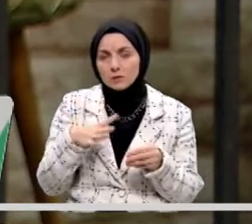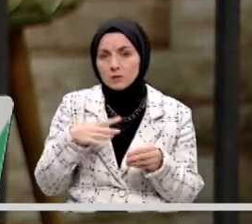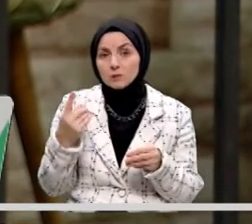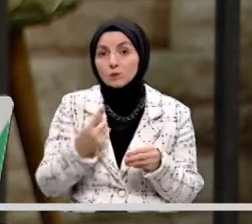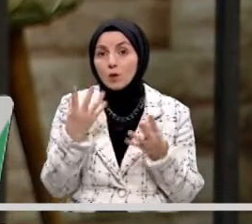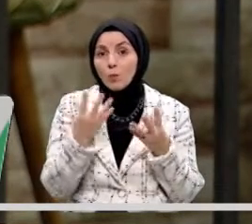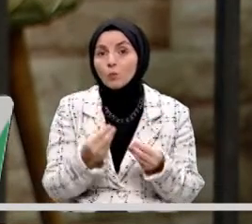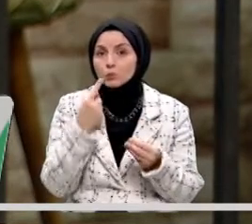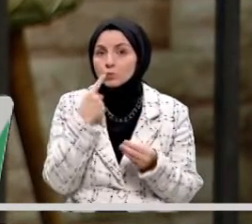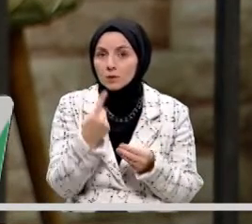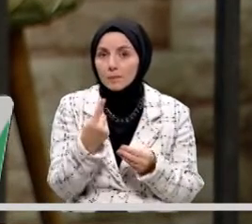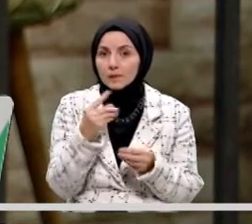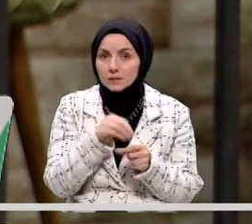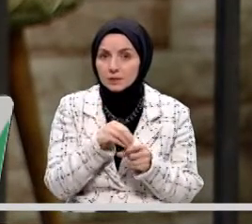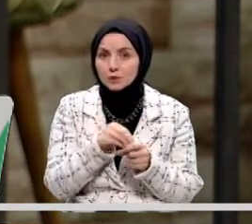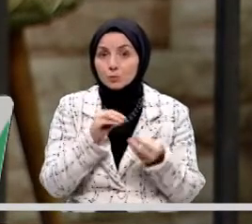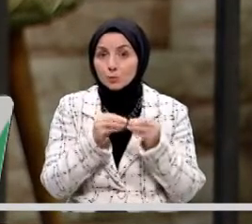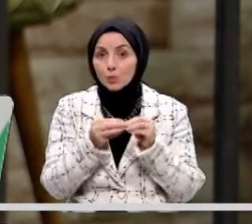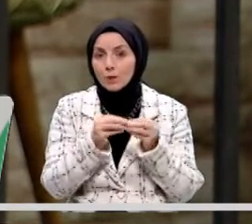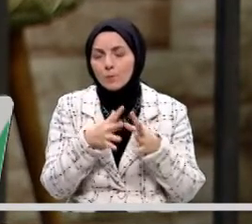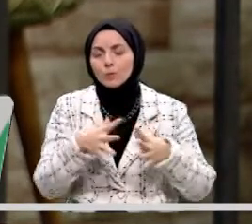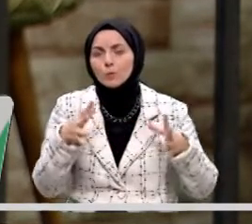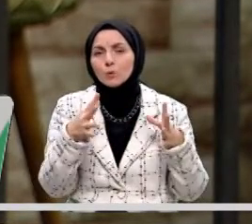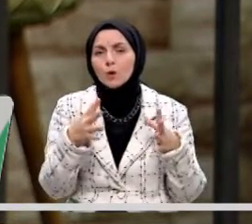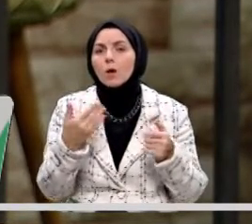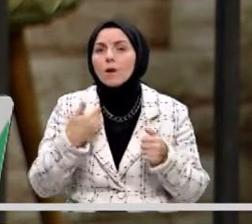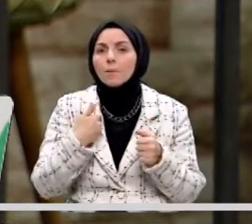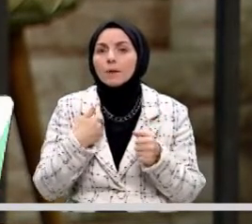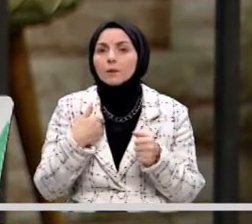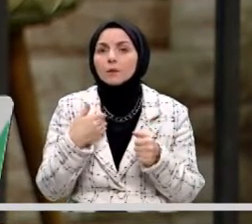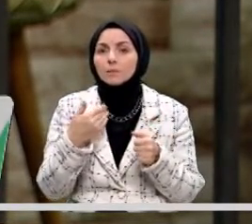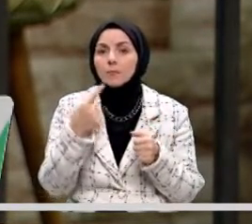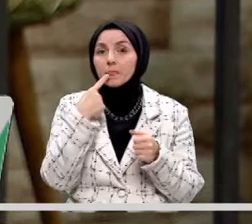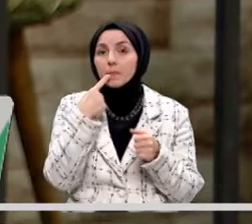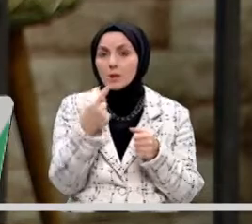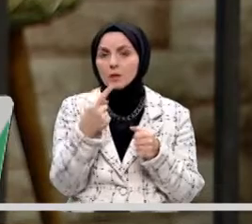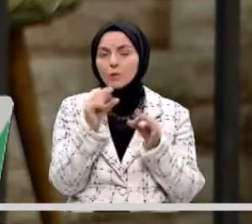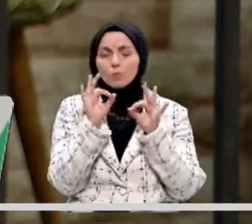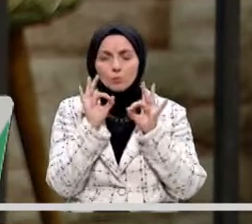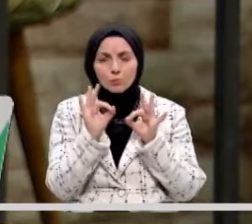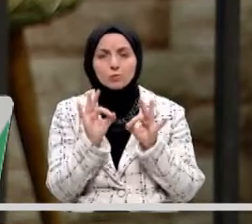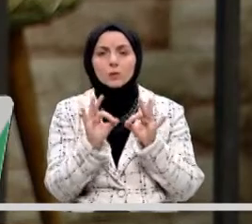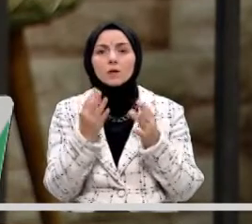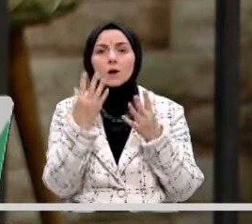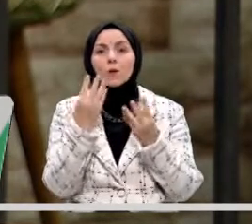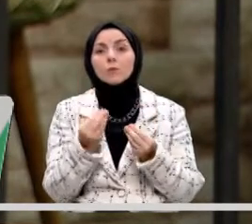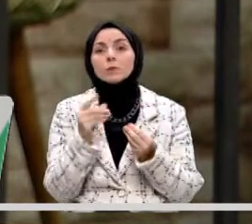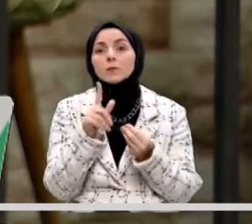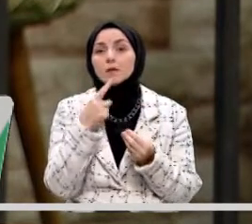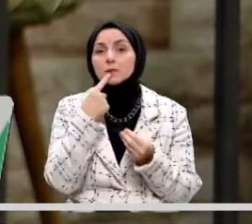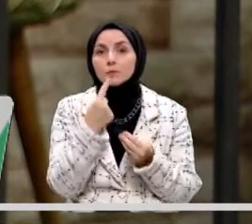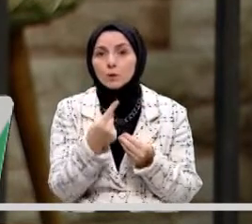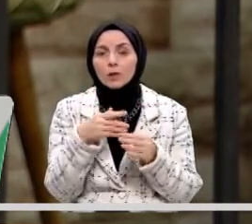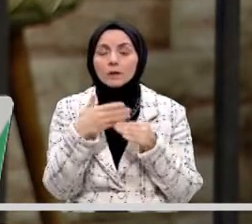çok sıkıntılı bir konu var dediğim benim dediğim kesin dedi ya bu ortaya ya da olmazsa olmaz diyor ya Sonra da gelip